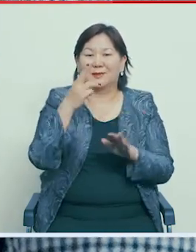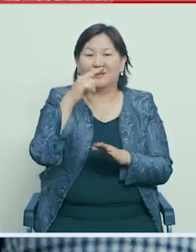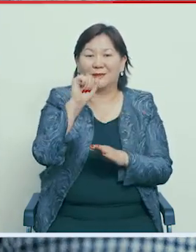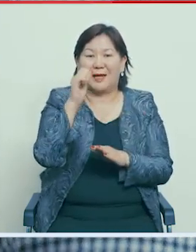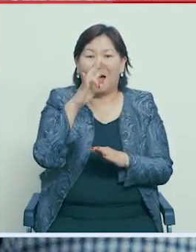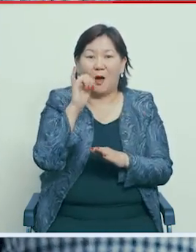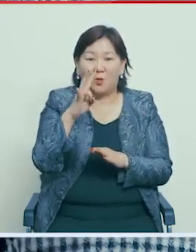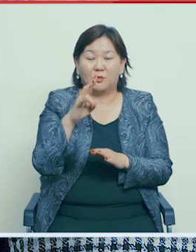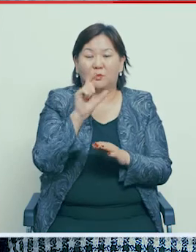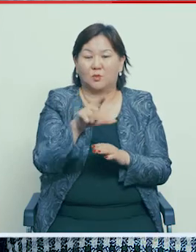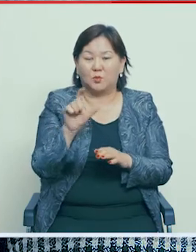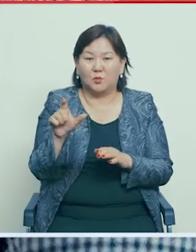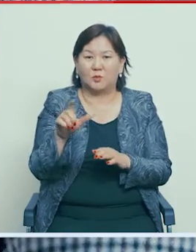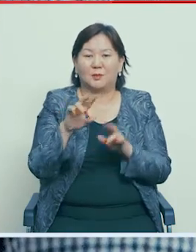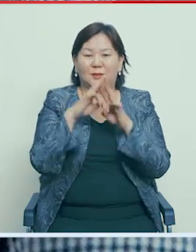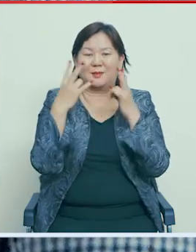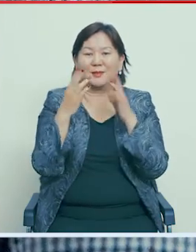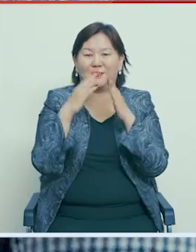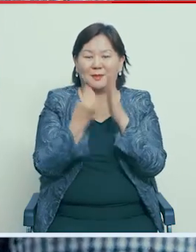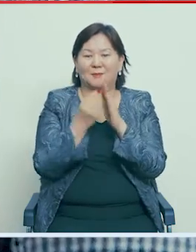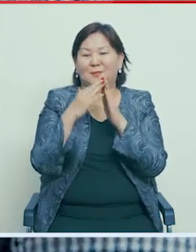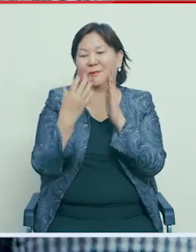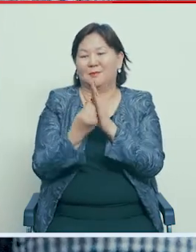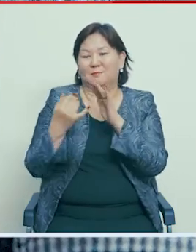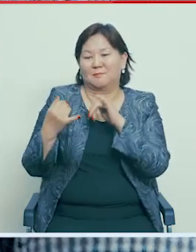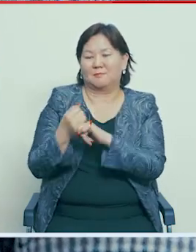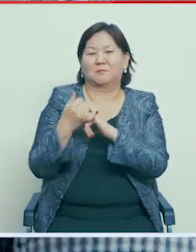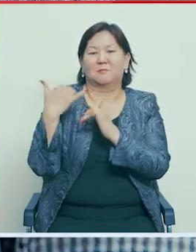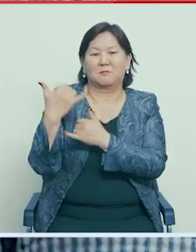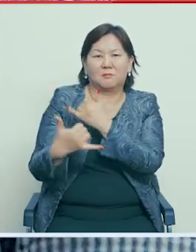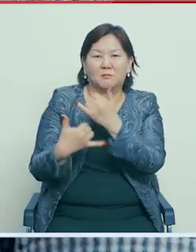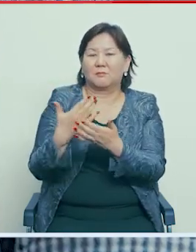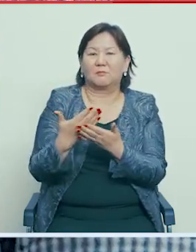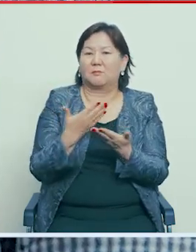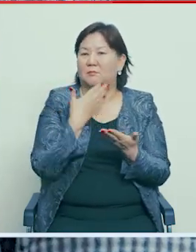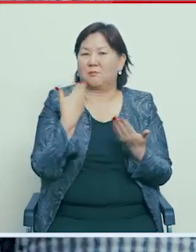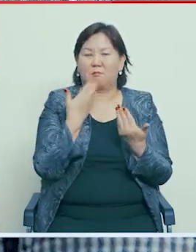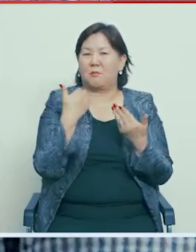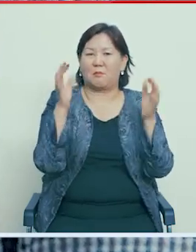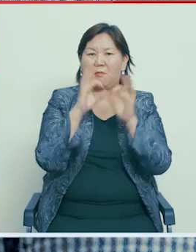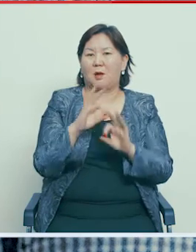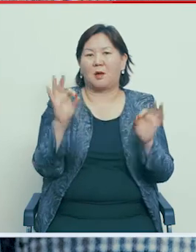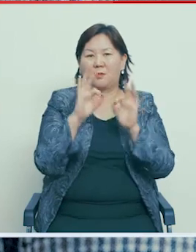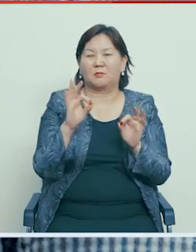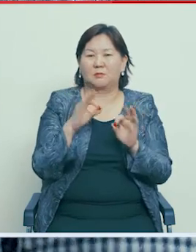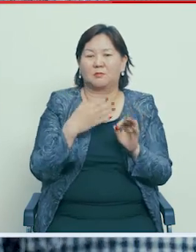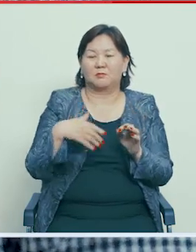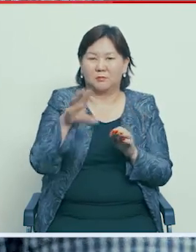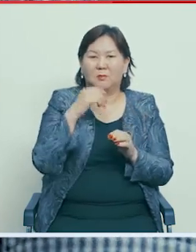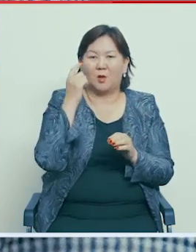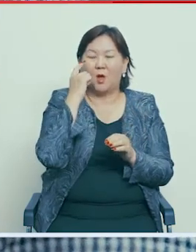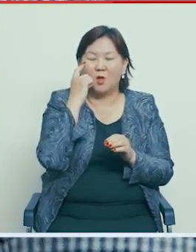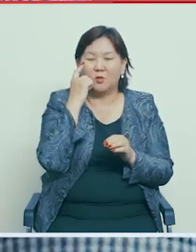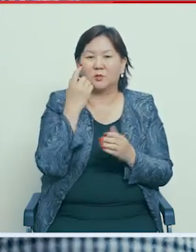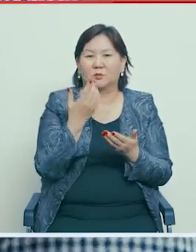бол нийгэмд болоод гэр бүл болоод үр удмаавал дээр гэж ярьдаг тийм асуудал бол одоо бүр байхгүй гэж бодоод биднэрт ч тийм ойлголт